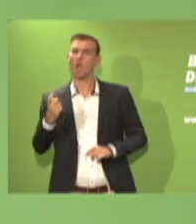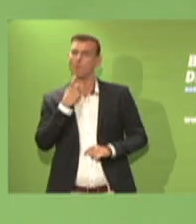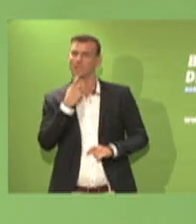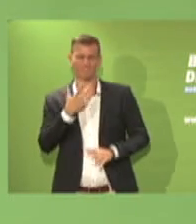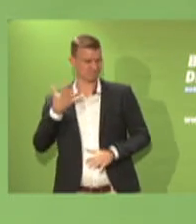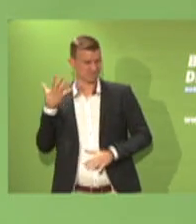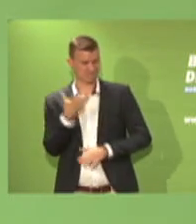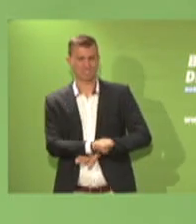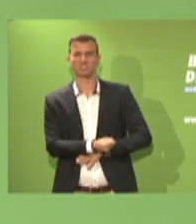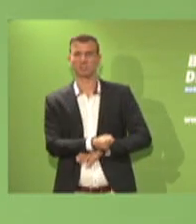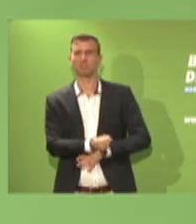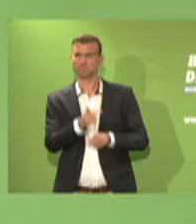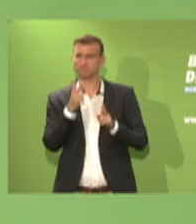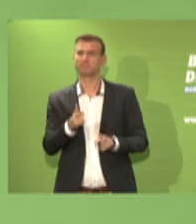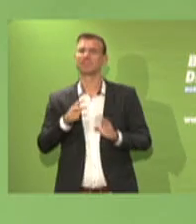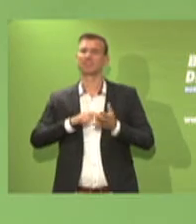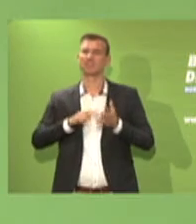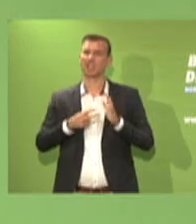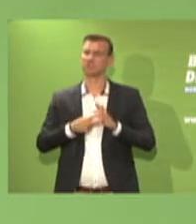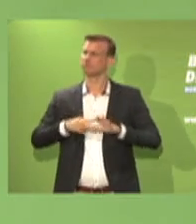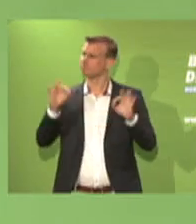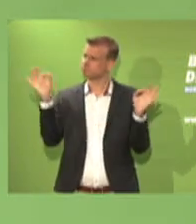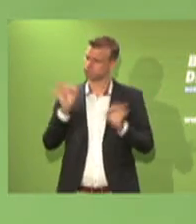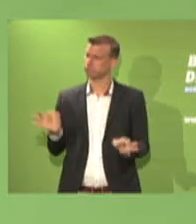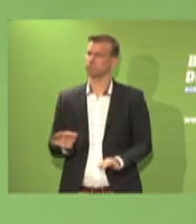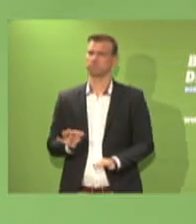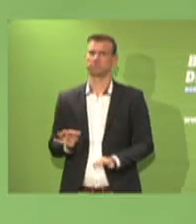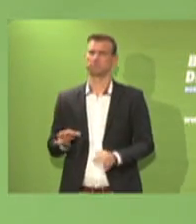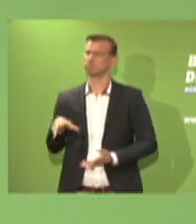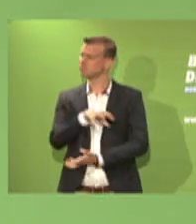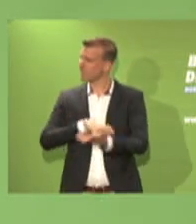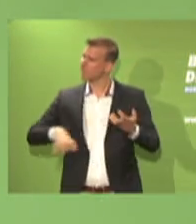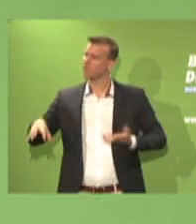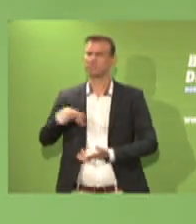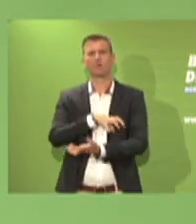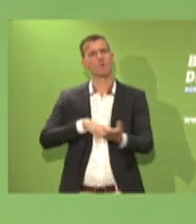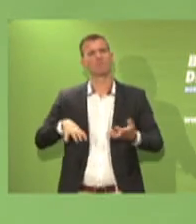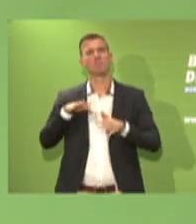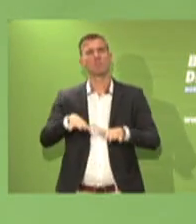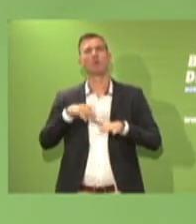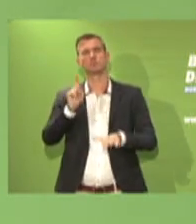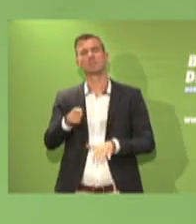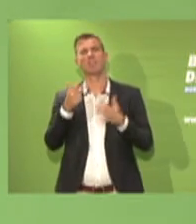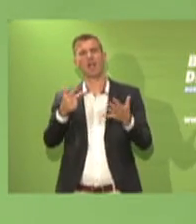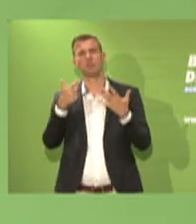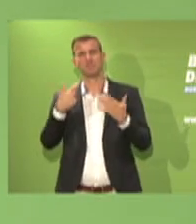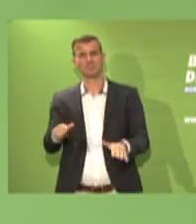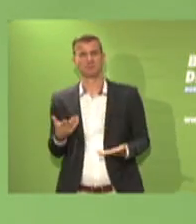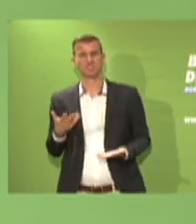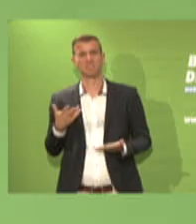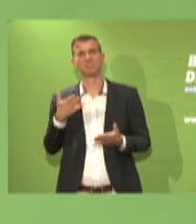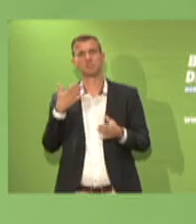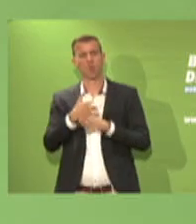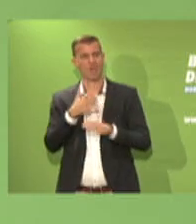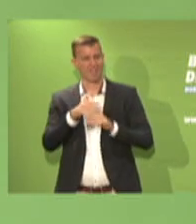festgestellt, dass es ein technisches Desaster war, dass es eine Katastrophe war, dass 1978 bei einem